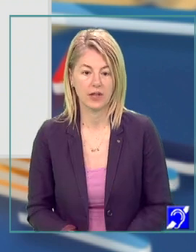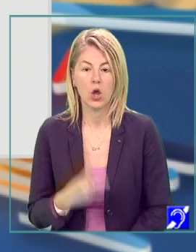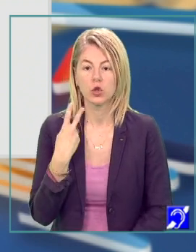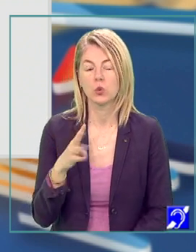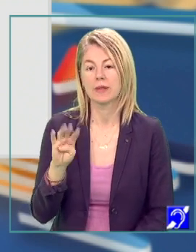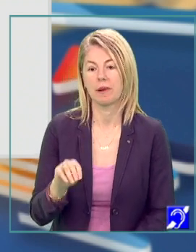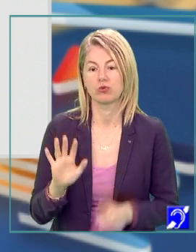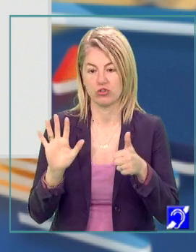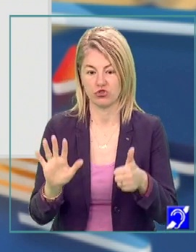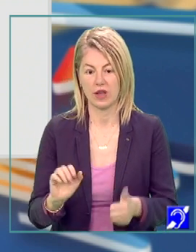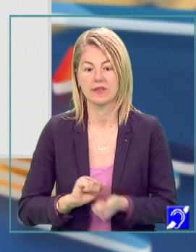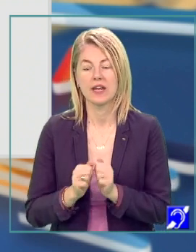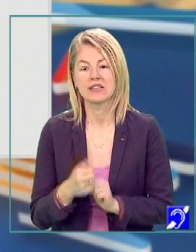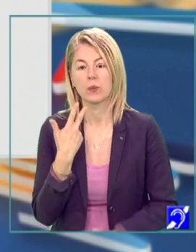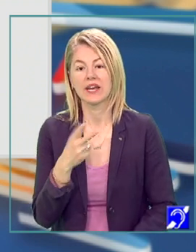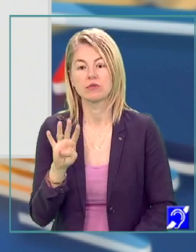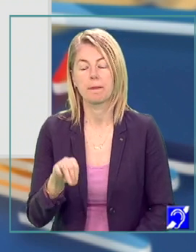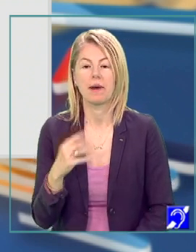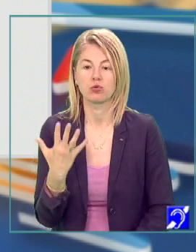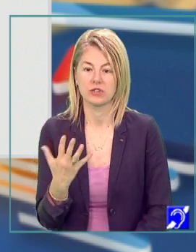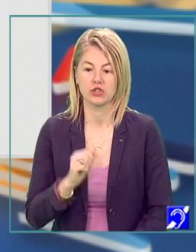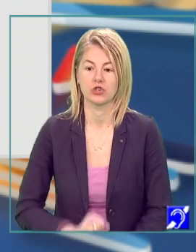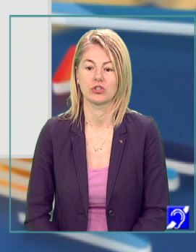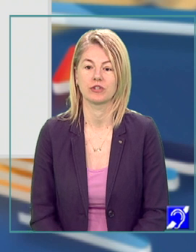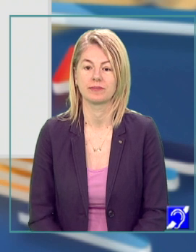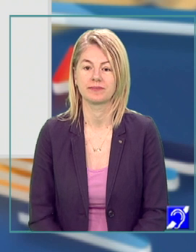147, 246 sau